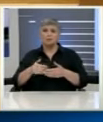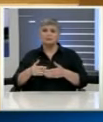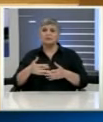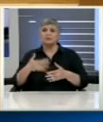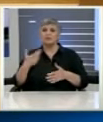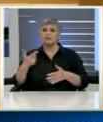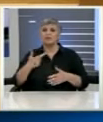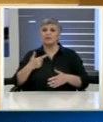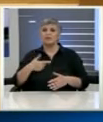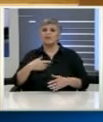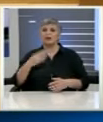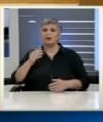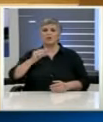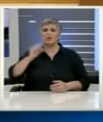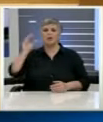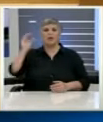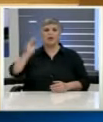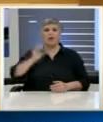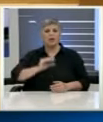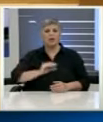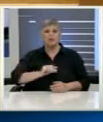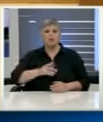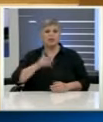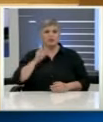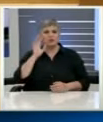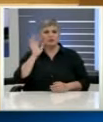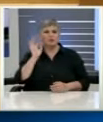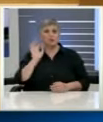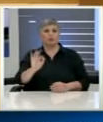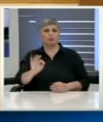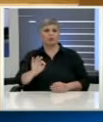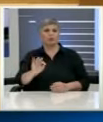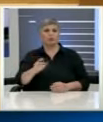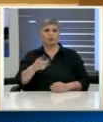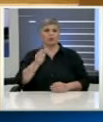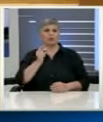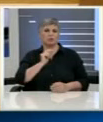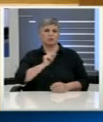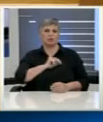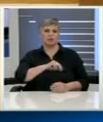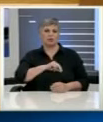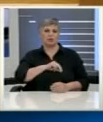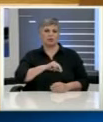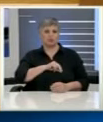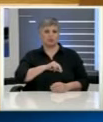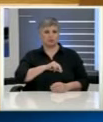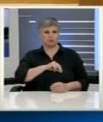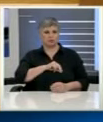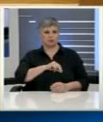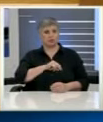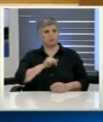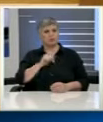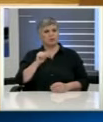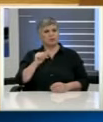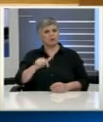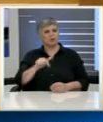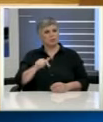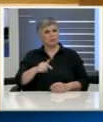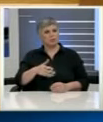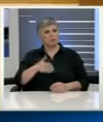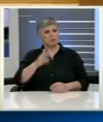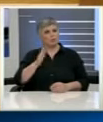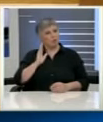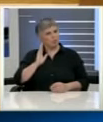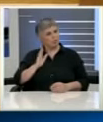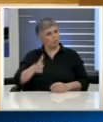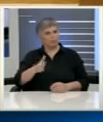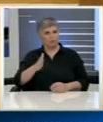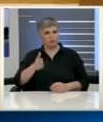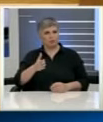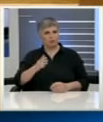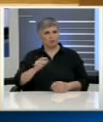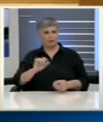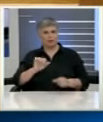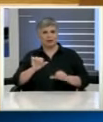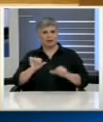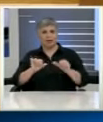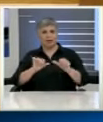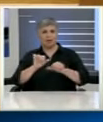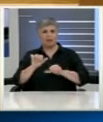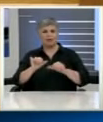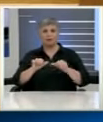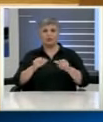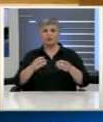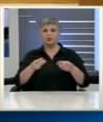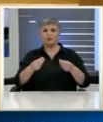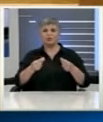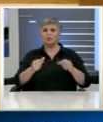κεντροσωμάτιο κεφάλαια σε μία ρηχή αγορά μπορούν να μετακινήσουν την καμπύλη των ομολόγων αλλά δεν είναι αυτό το